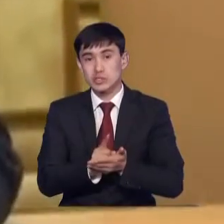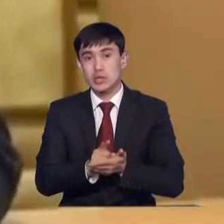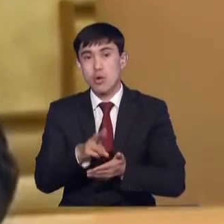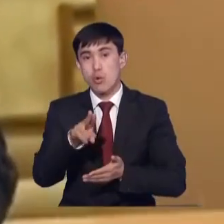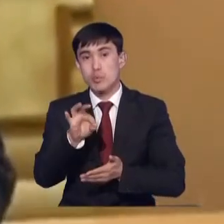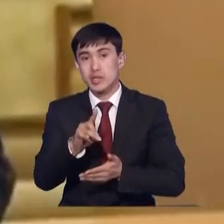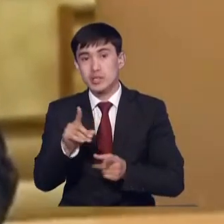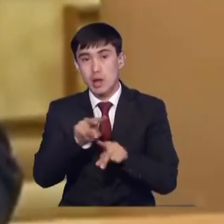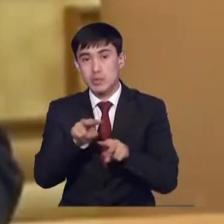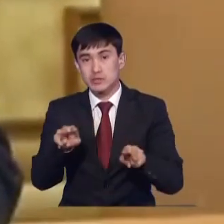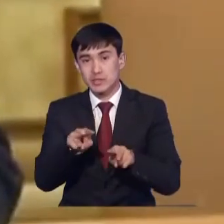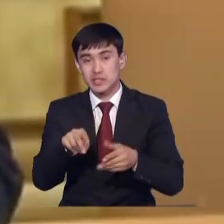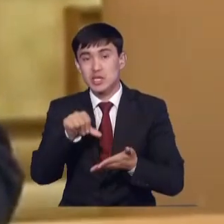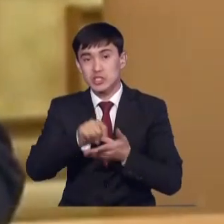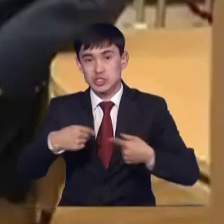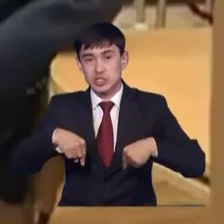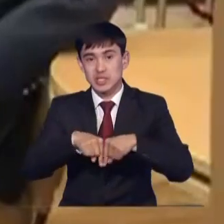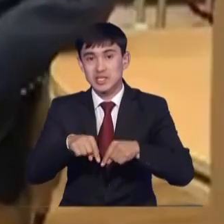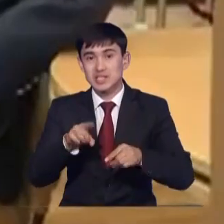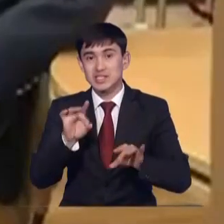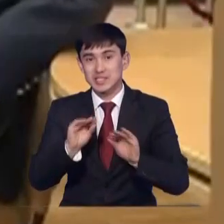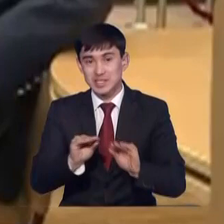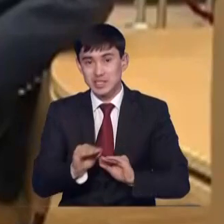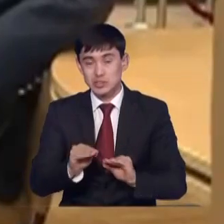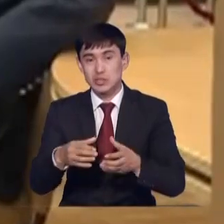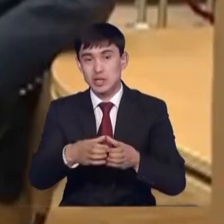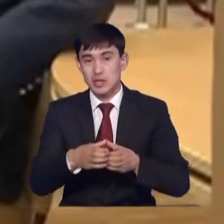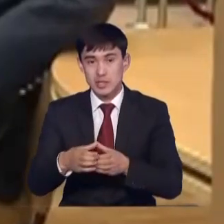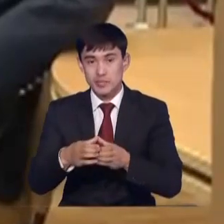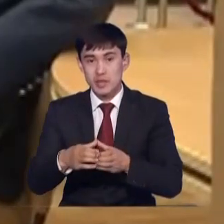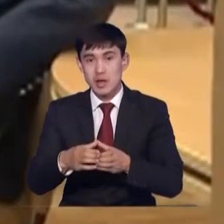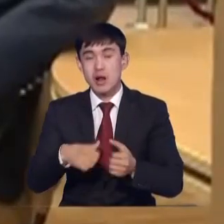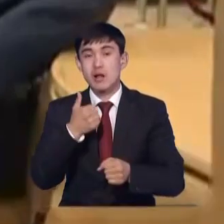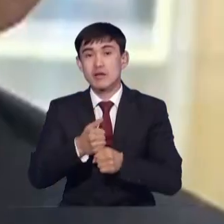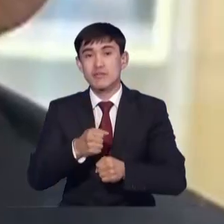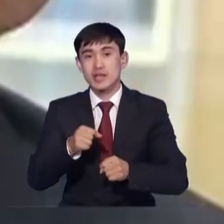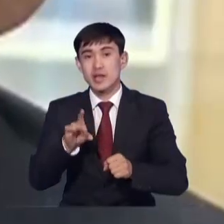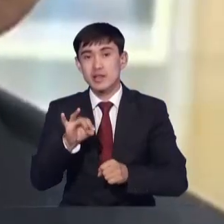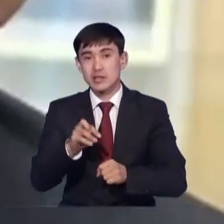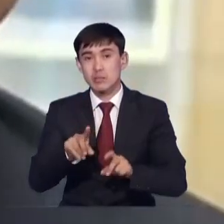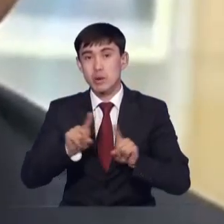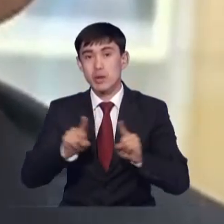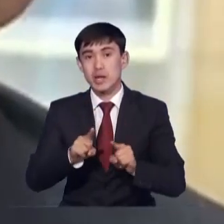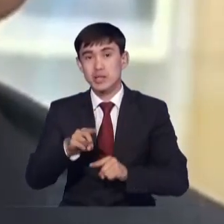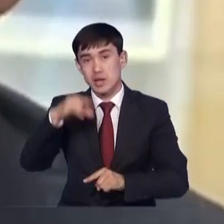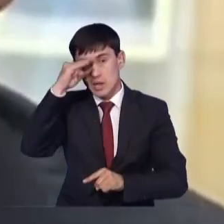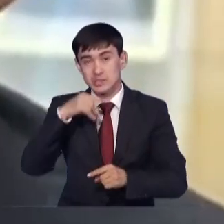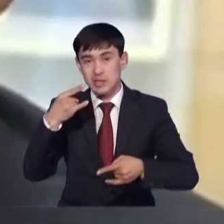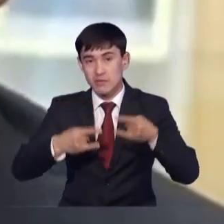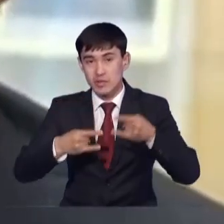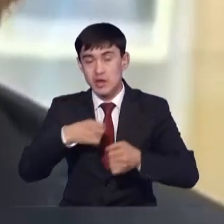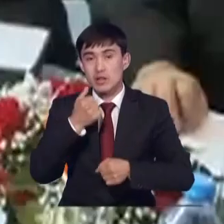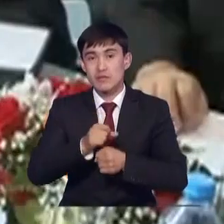комментатора обозревателя члена сценарно редакционной коллегии главреда главной редакции пропаганды Каз телевидения